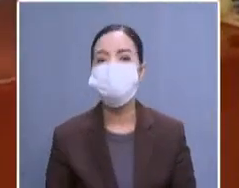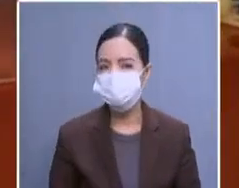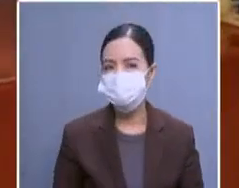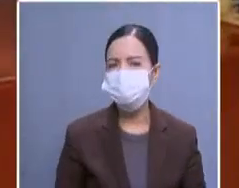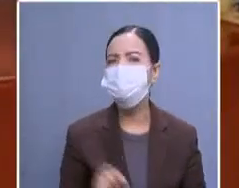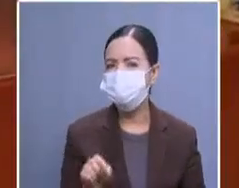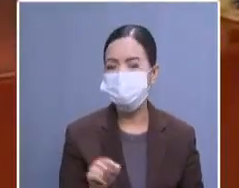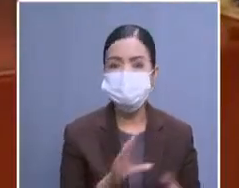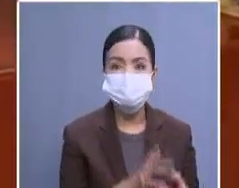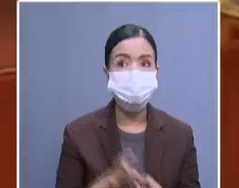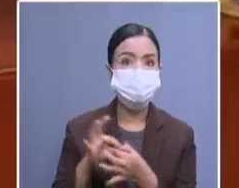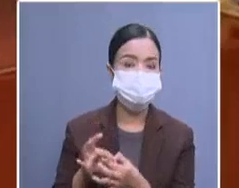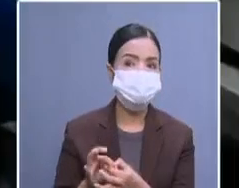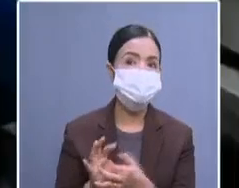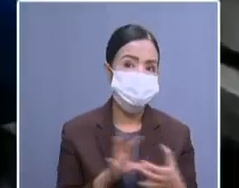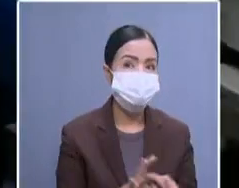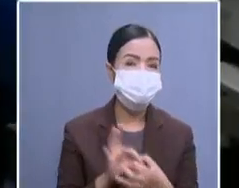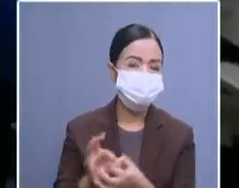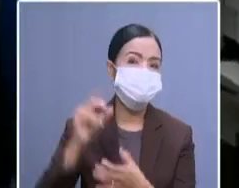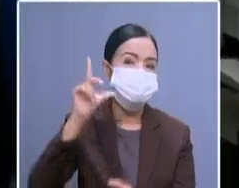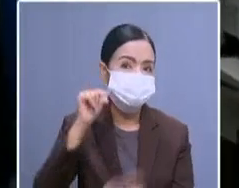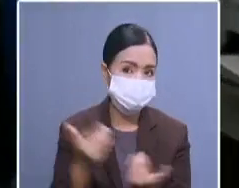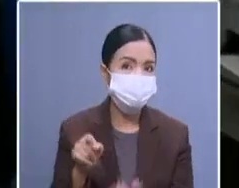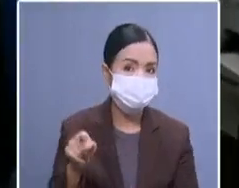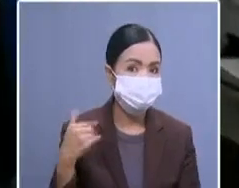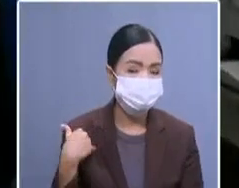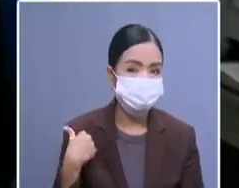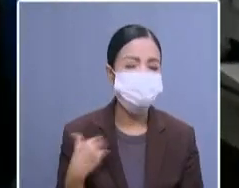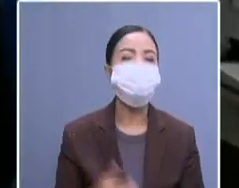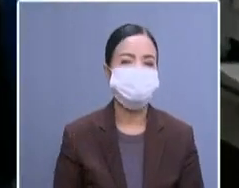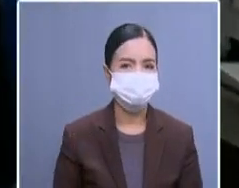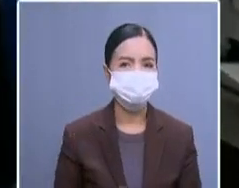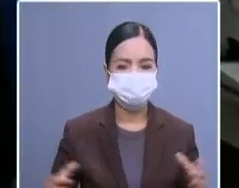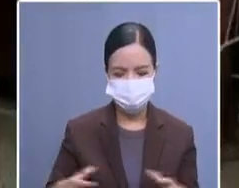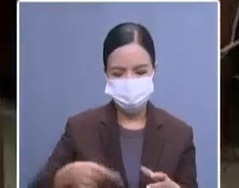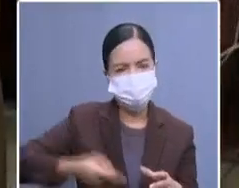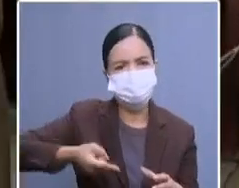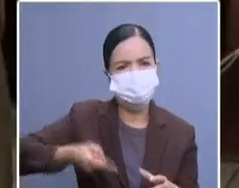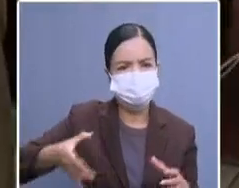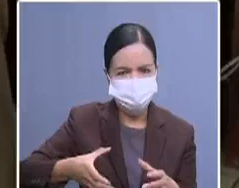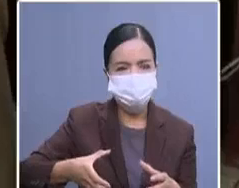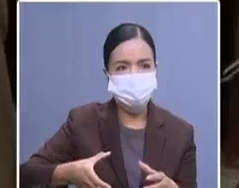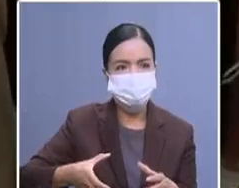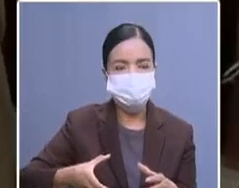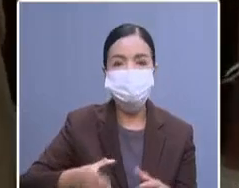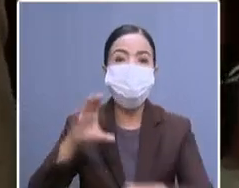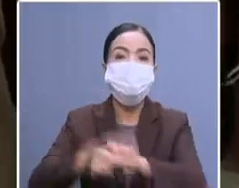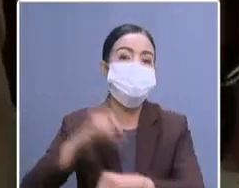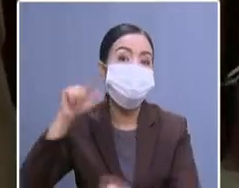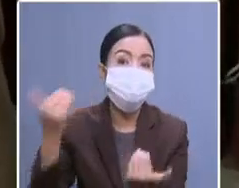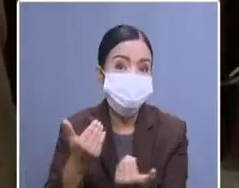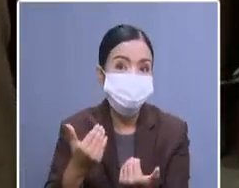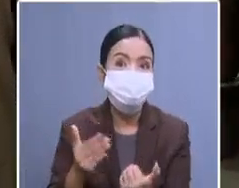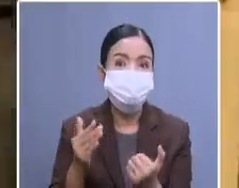ชื่อมโยงกับคดีของสองแม่ลูกก่อนหน้านี้หรือเปล่าที่ถูกเจ้าหน้าที่กลุ่มเดียวกันเนี่ย รีดไถเงินไป 30,000 บาทซึ่งท